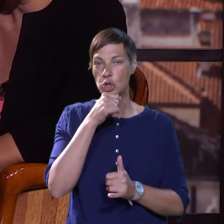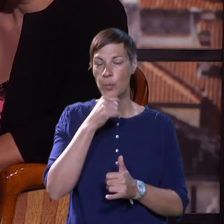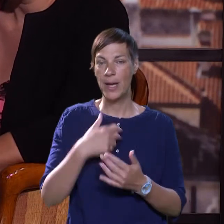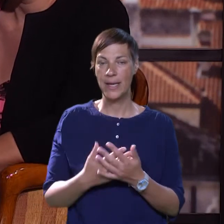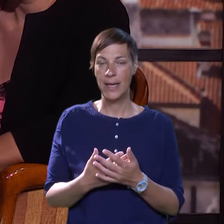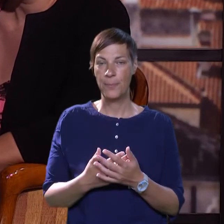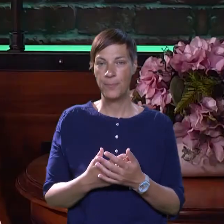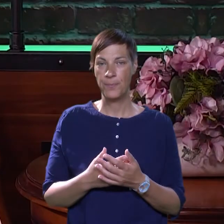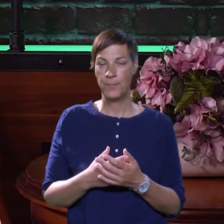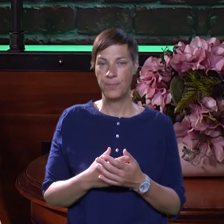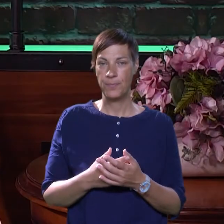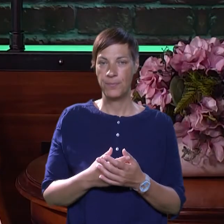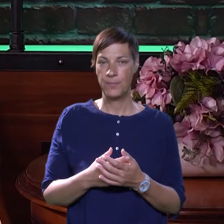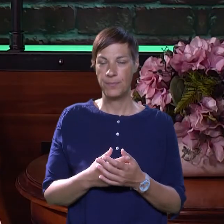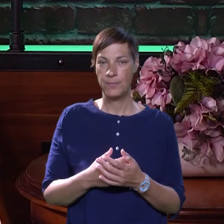županije? Ok.